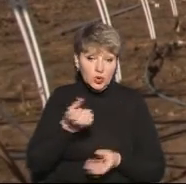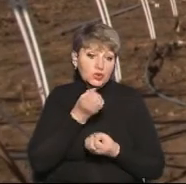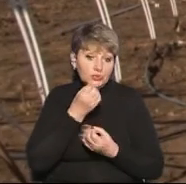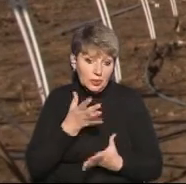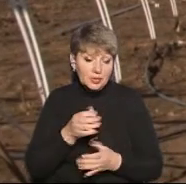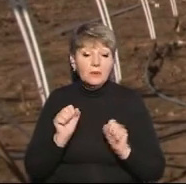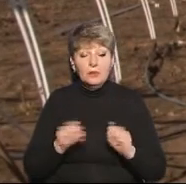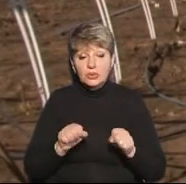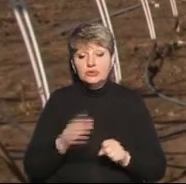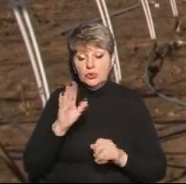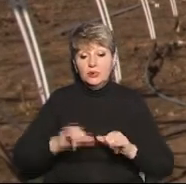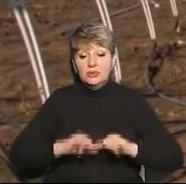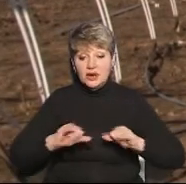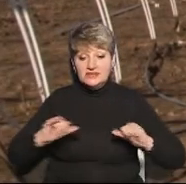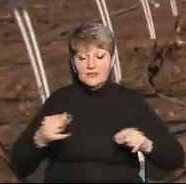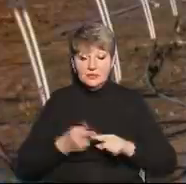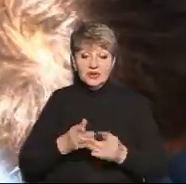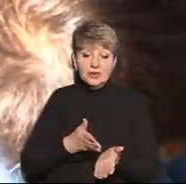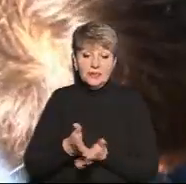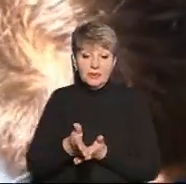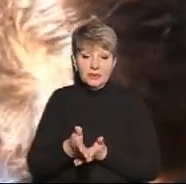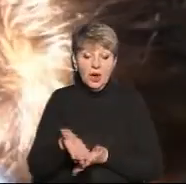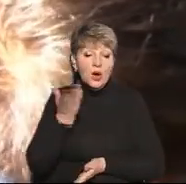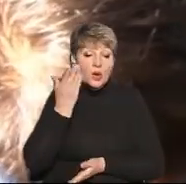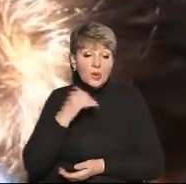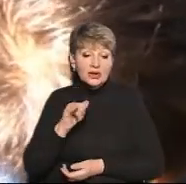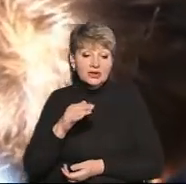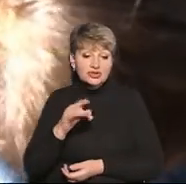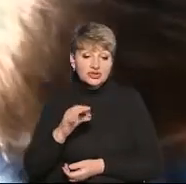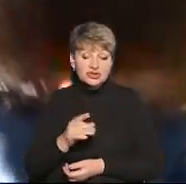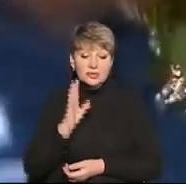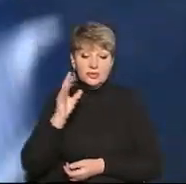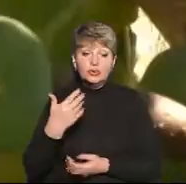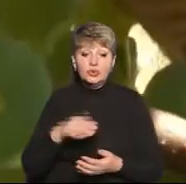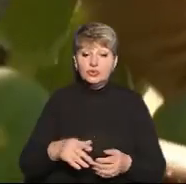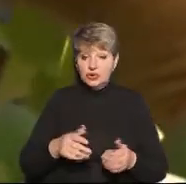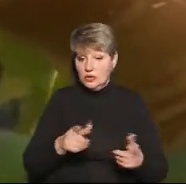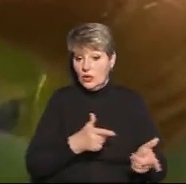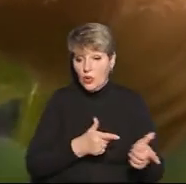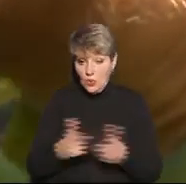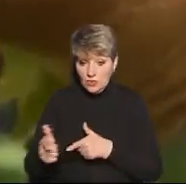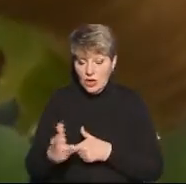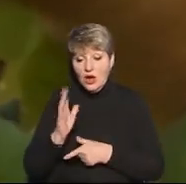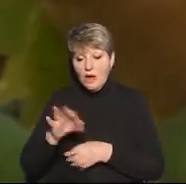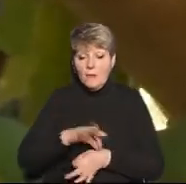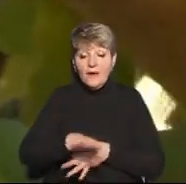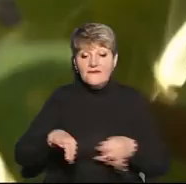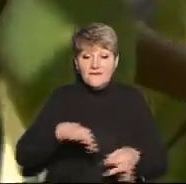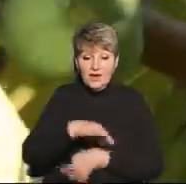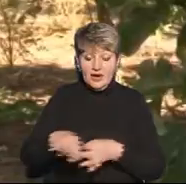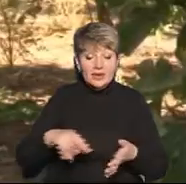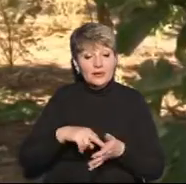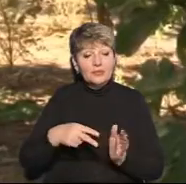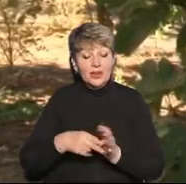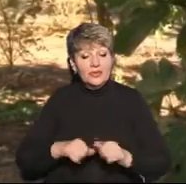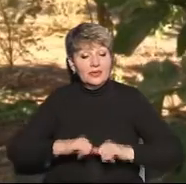то, можливо, будемо розвивати цей напрям. Коли інжир дозріє, додає чоловік, з нього готують варення. У планах розширити